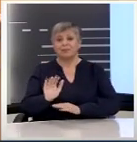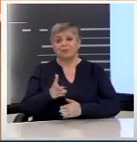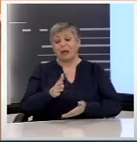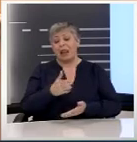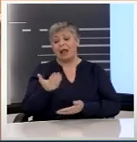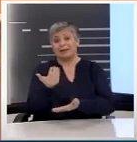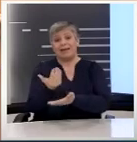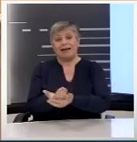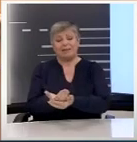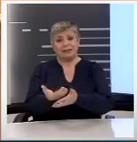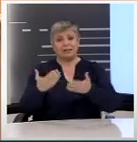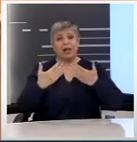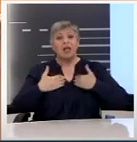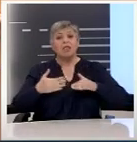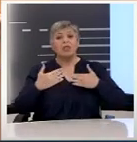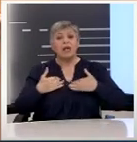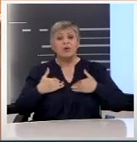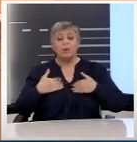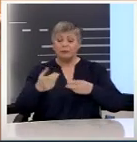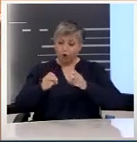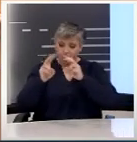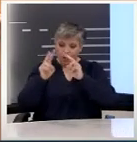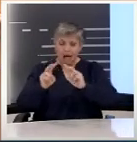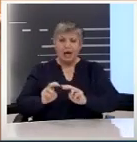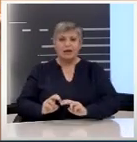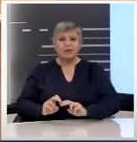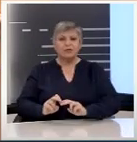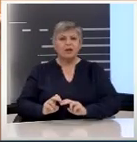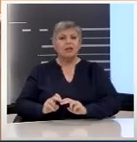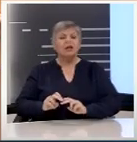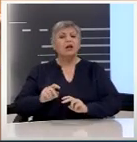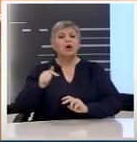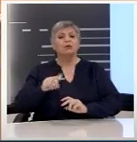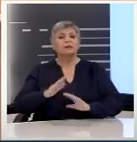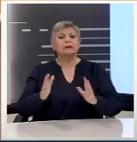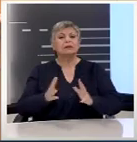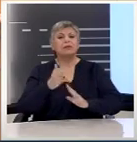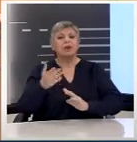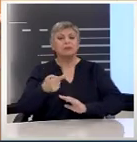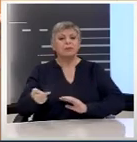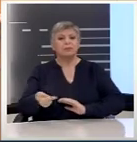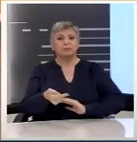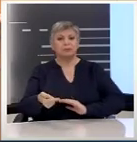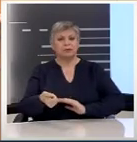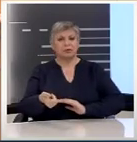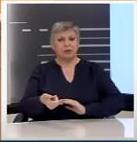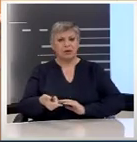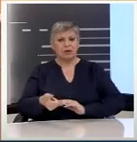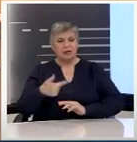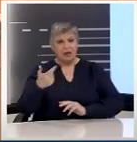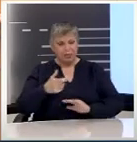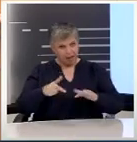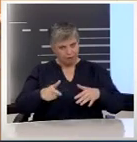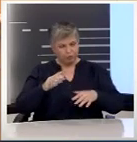αυτούργους. Καταλαβαίνετε σε τι απόλυτη παρανόηση, για να μην πω τρέλα, βρισκόμαστε.